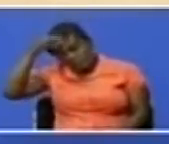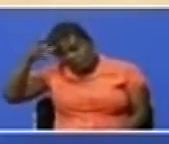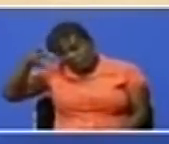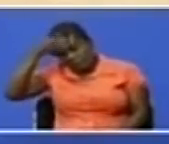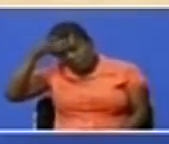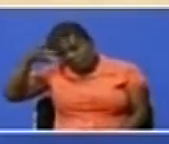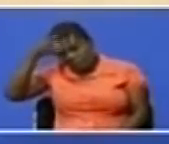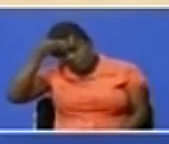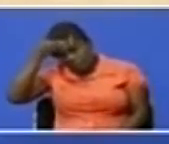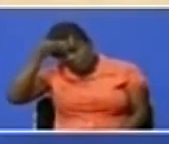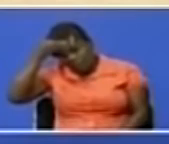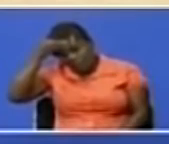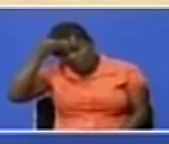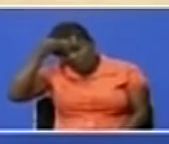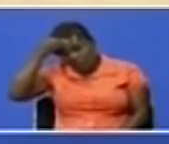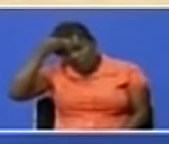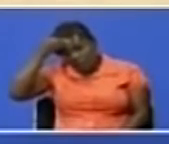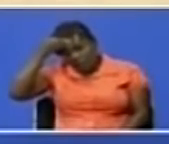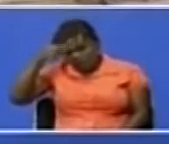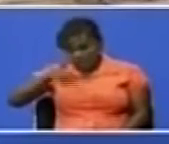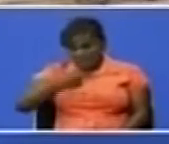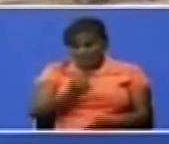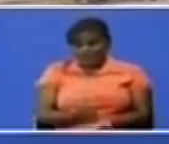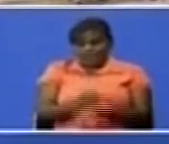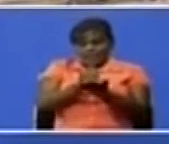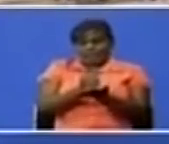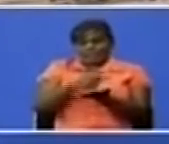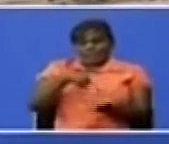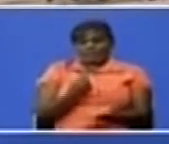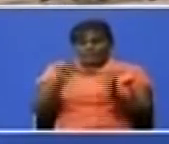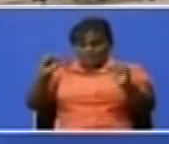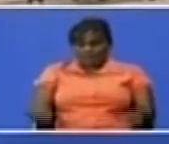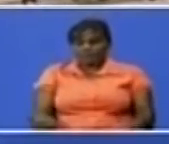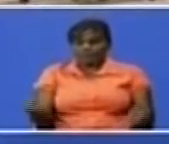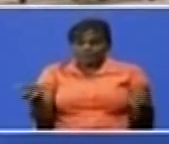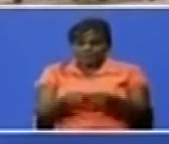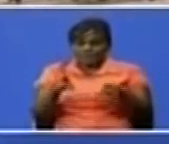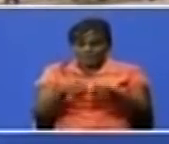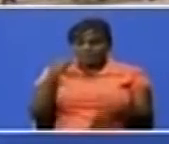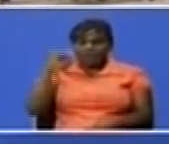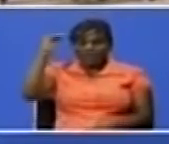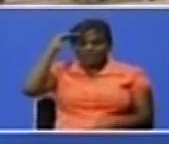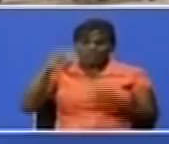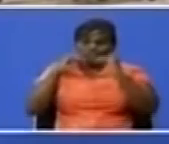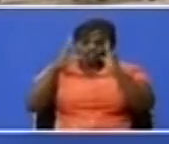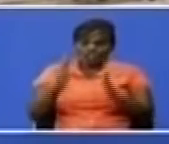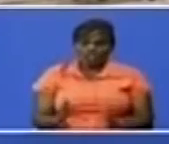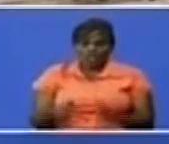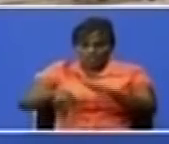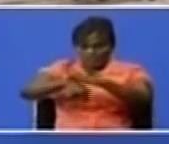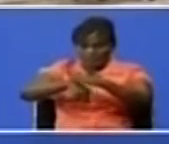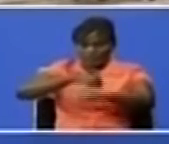Hasa kusoma kuna kupata kazi kenye utaweza kuja kujisaidia. Kulingana na mwalimu mkuu wa shule ya upili ya